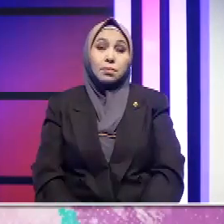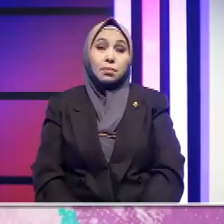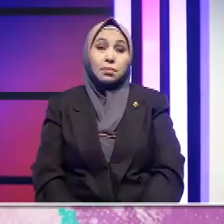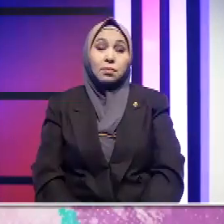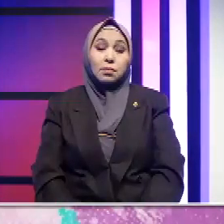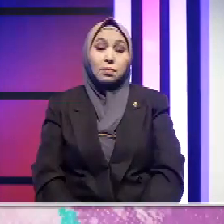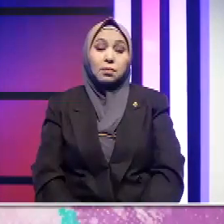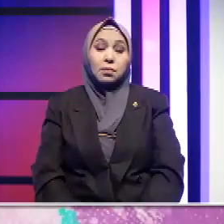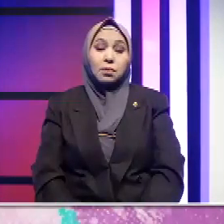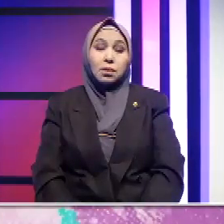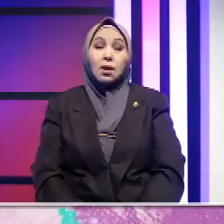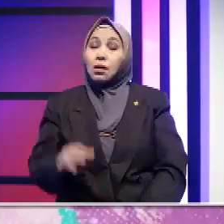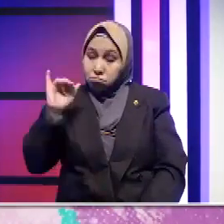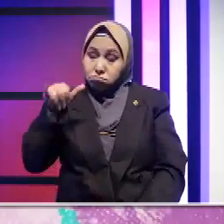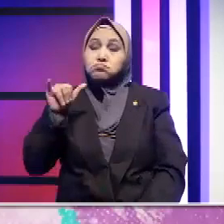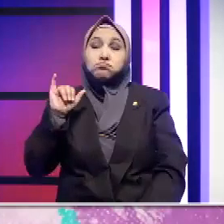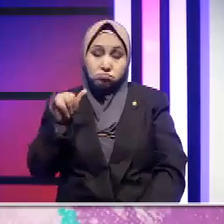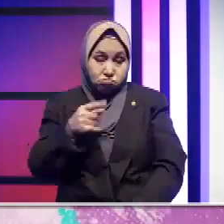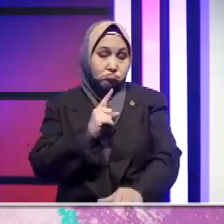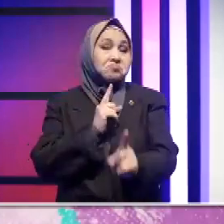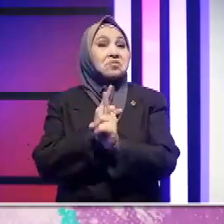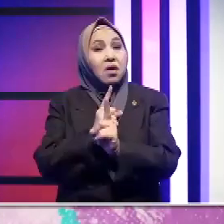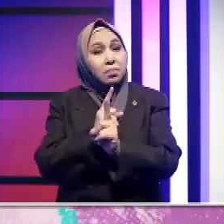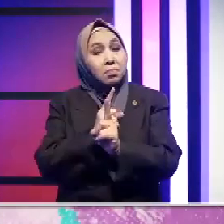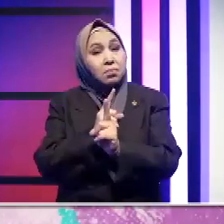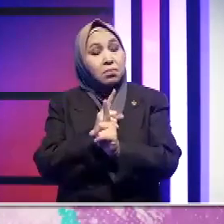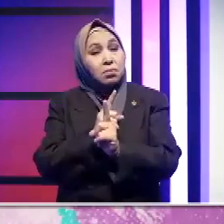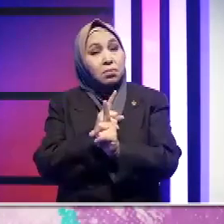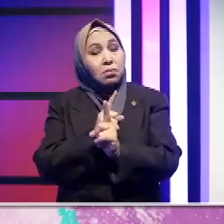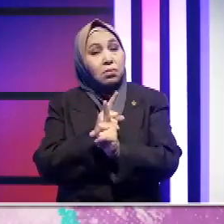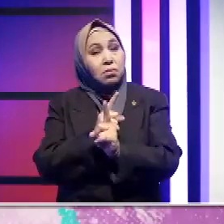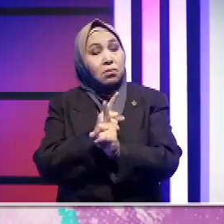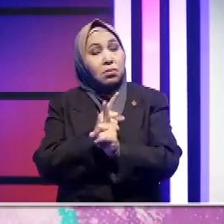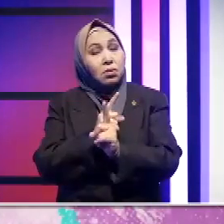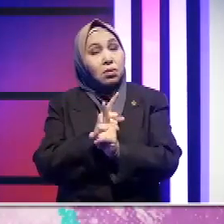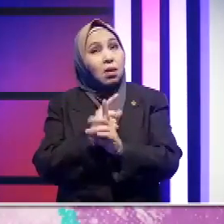the lounge Oh ya foto a Hai kakak namanya siapa